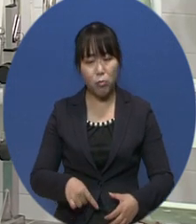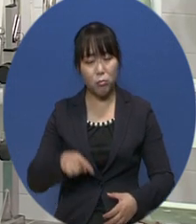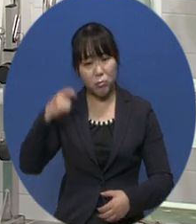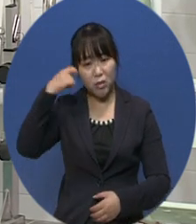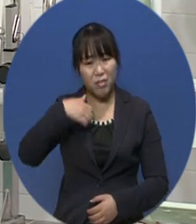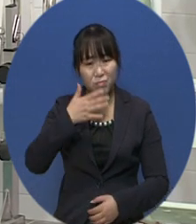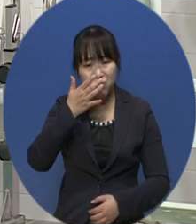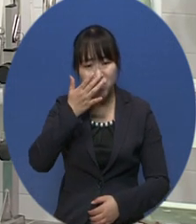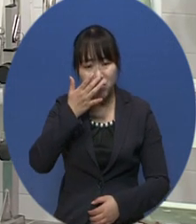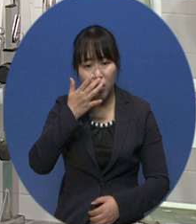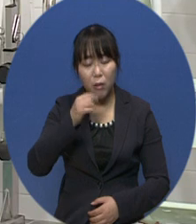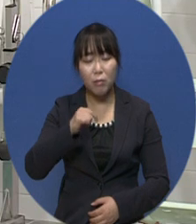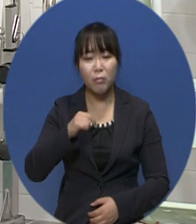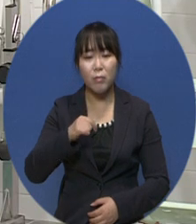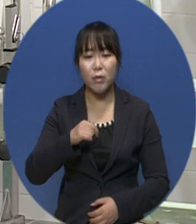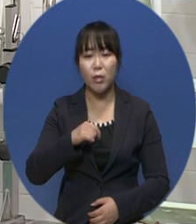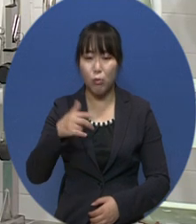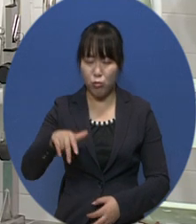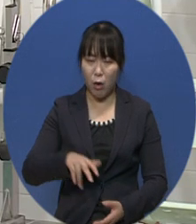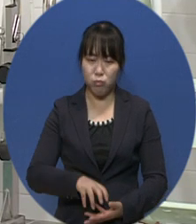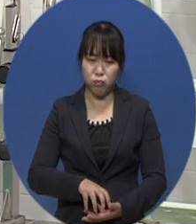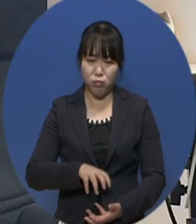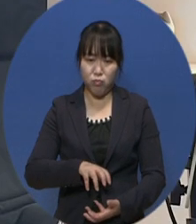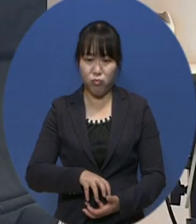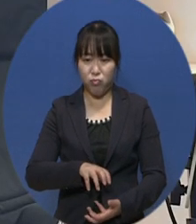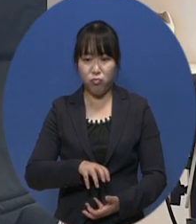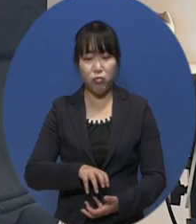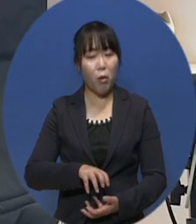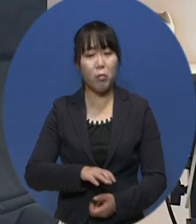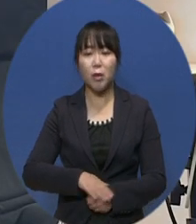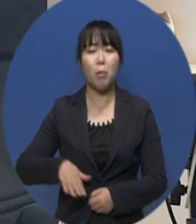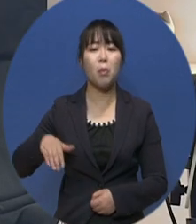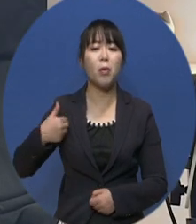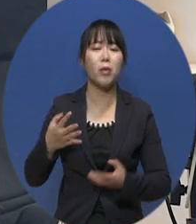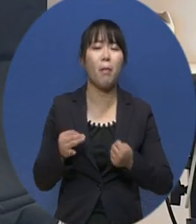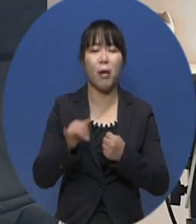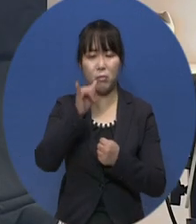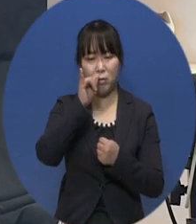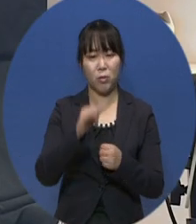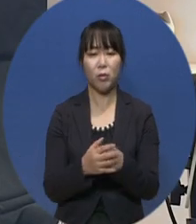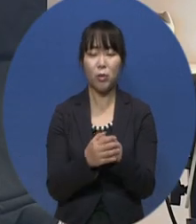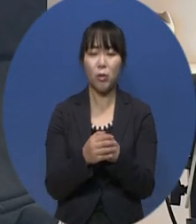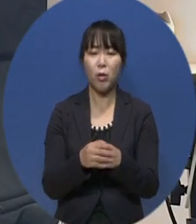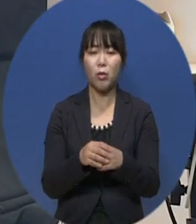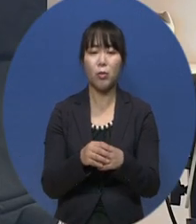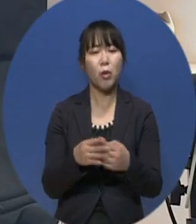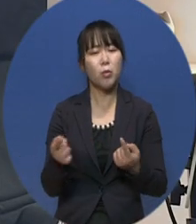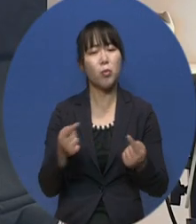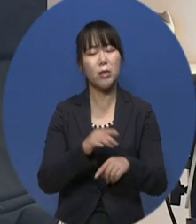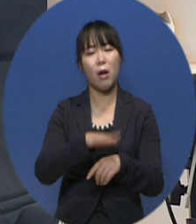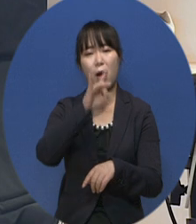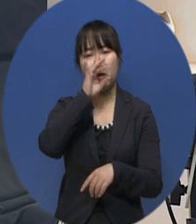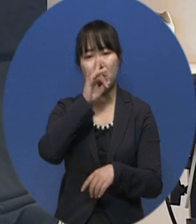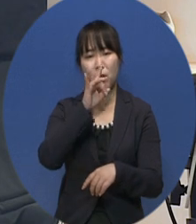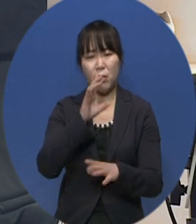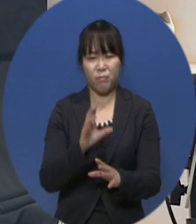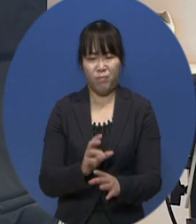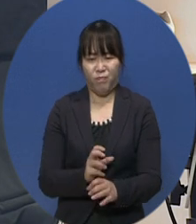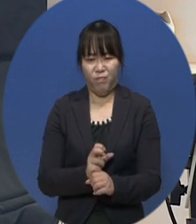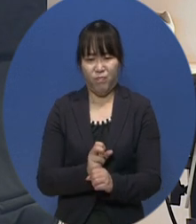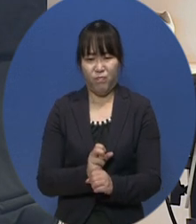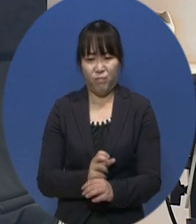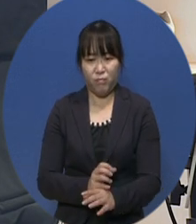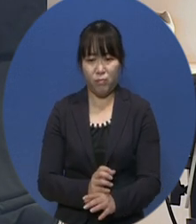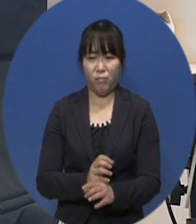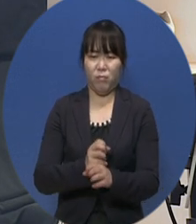이게 소변이 차고 네. 안 차고 하는 걸 잘 모르는 경우가 많고요. 네. 그다음에 이게 조절을 잘 안 됩니다. 괄약근을 적당한